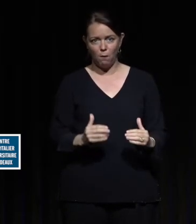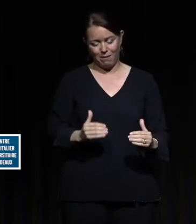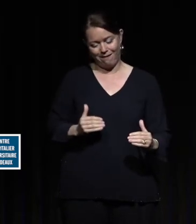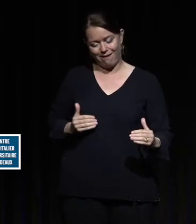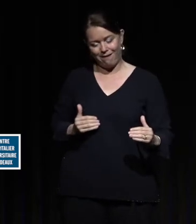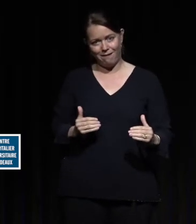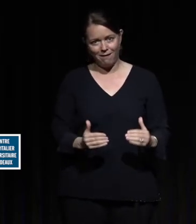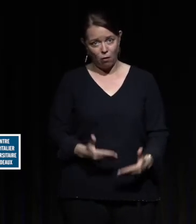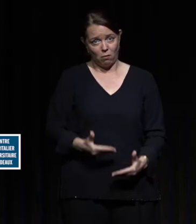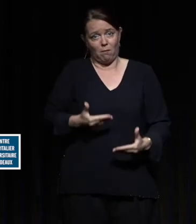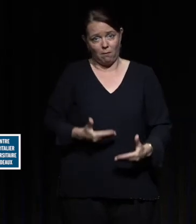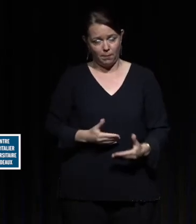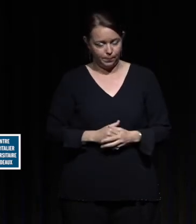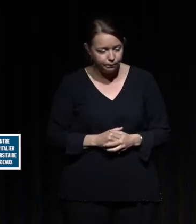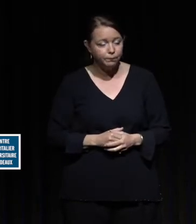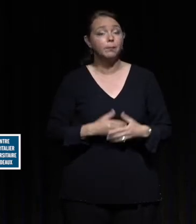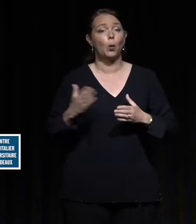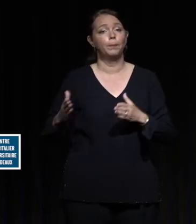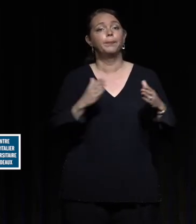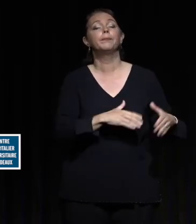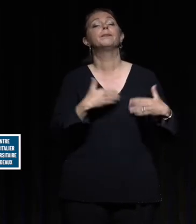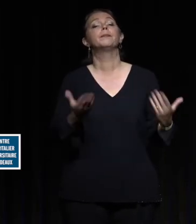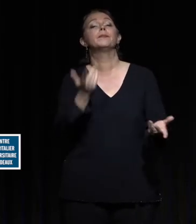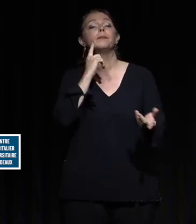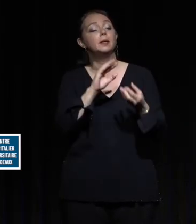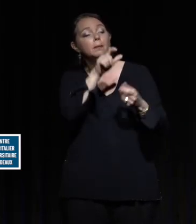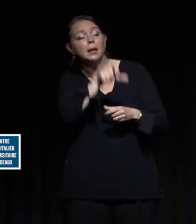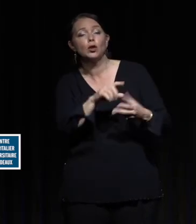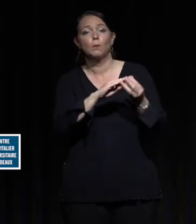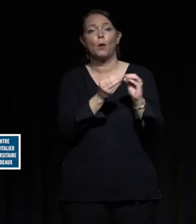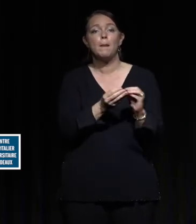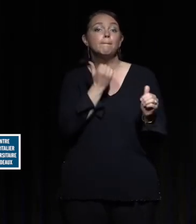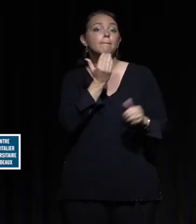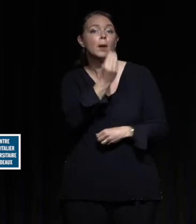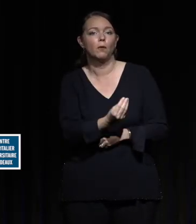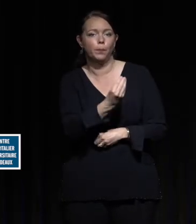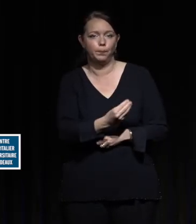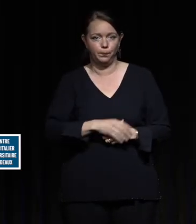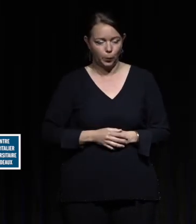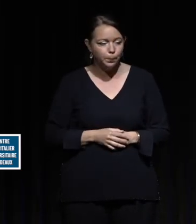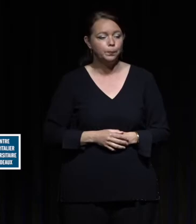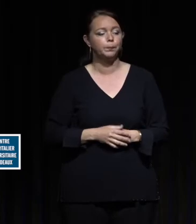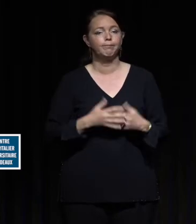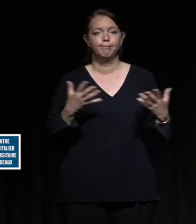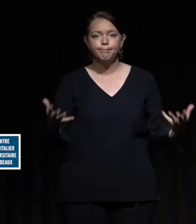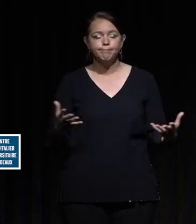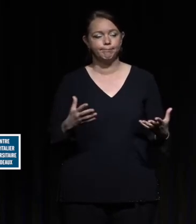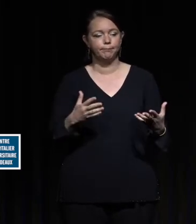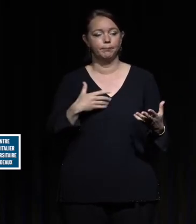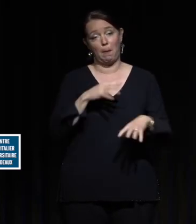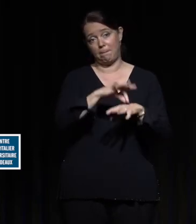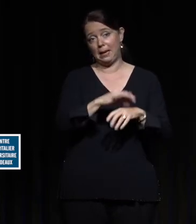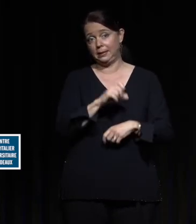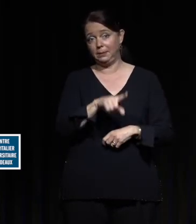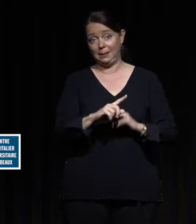mot sur qu'est-ce qu'on fait quand on a un problème d'infertilité. Bien finalement, on a deux portes d'entrée dans cette maladie à